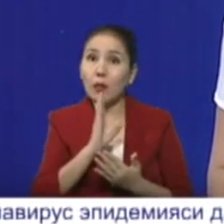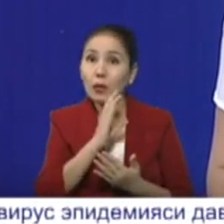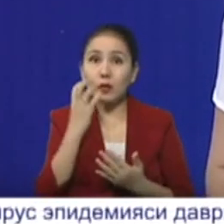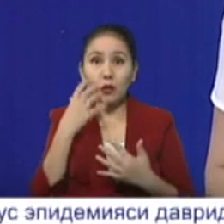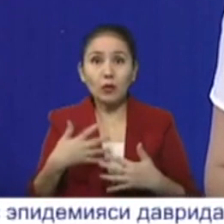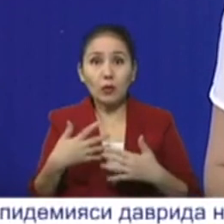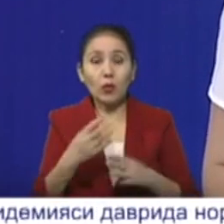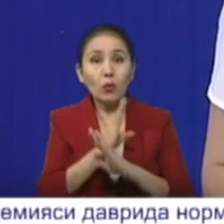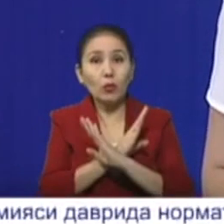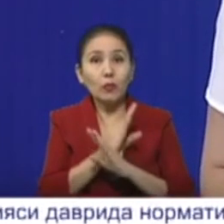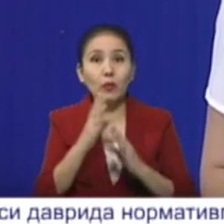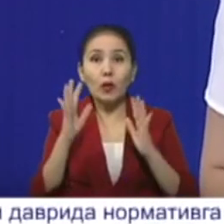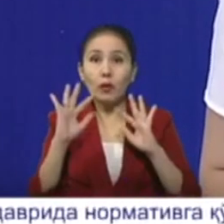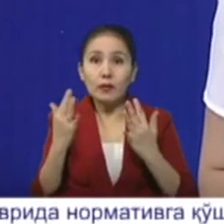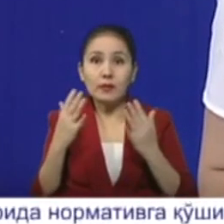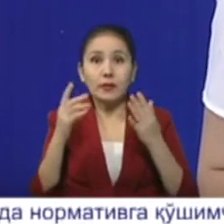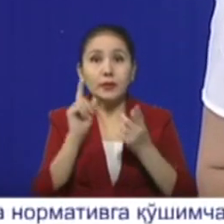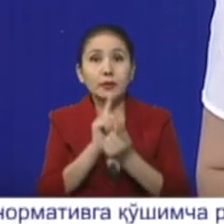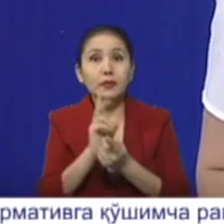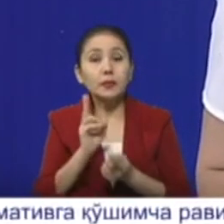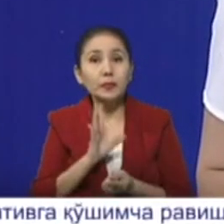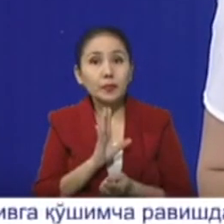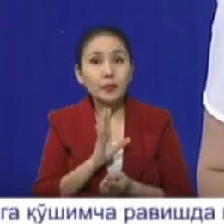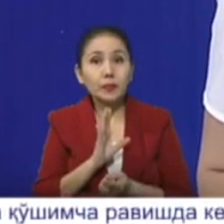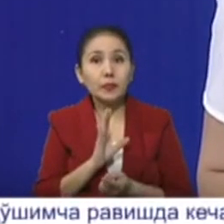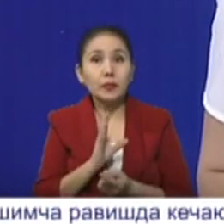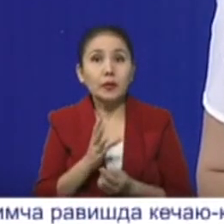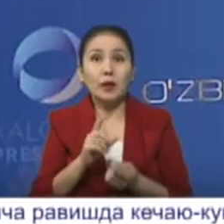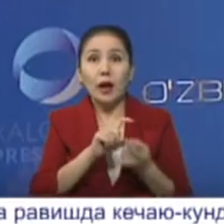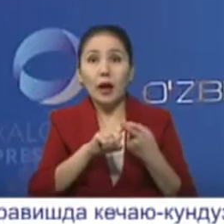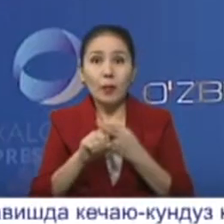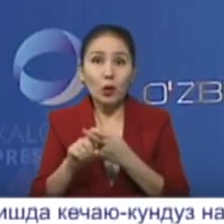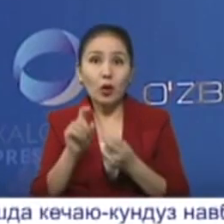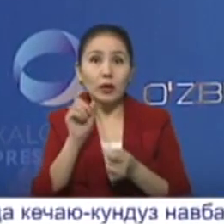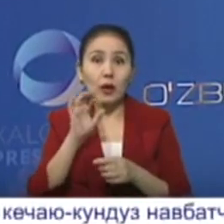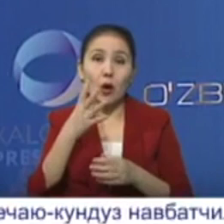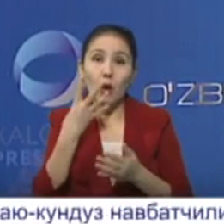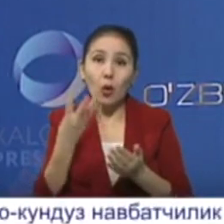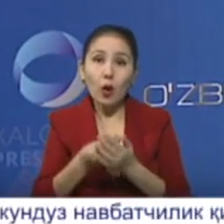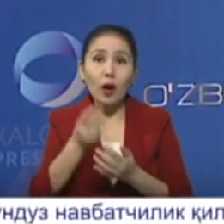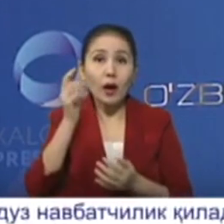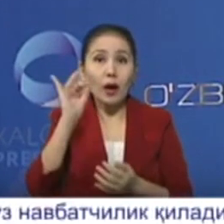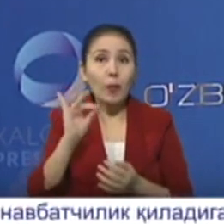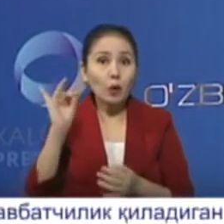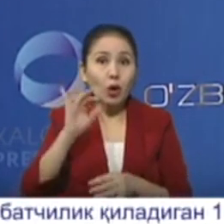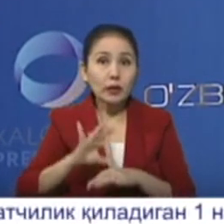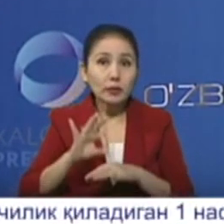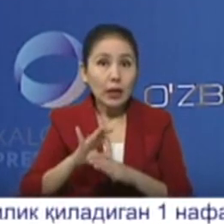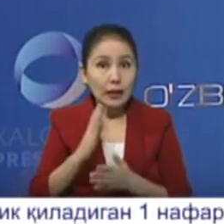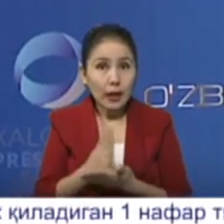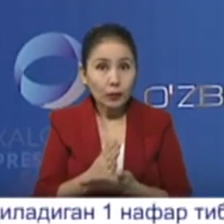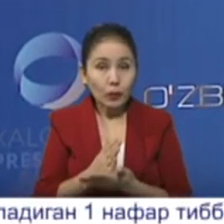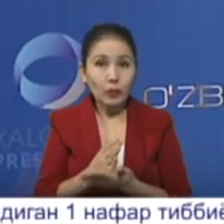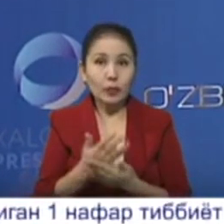bu o'lim holatlari? Bu o'lim holatlari hamroh kasalliklari bor ayollarda uchradi. Demak, ya'ni